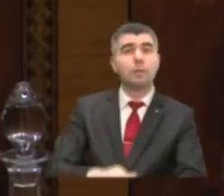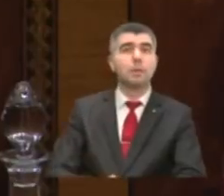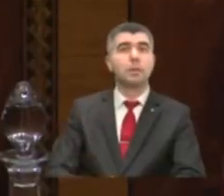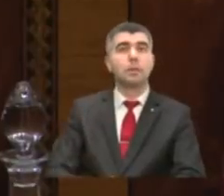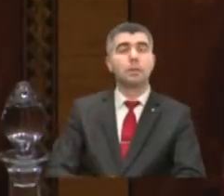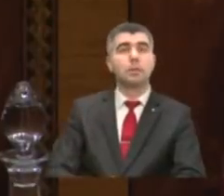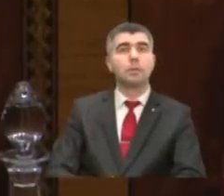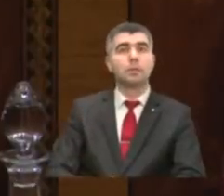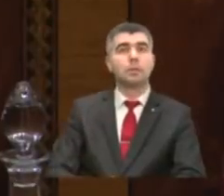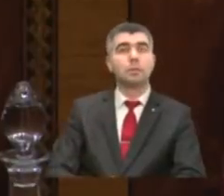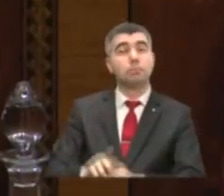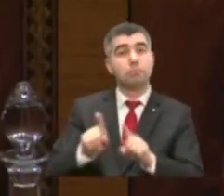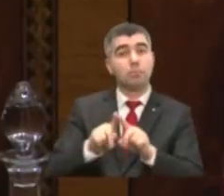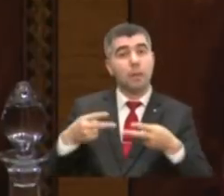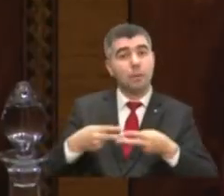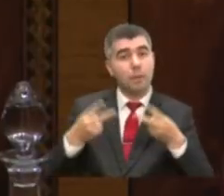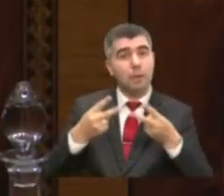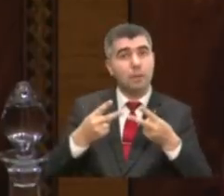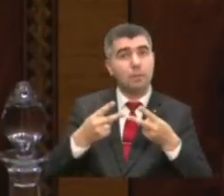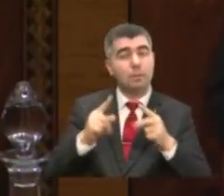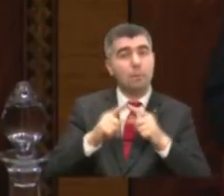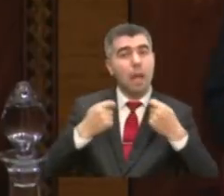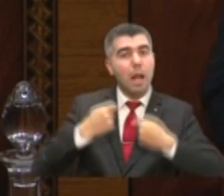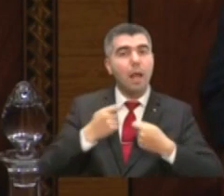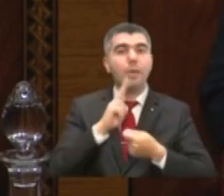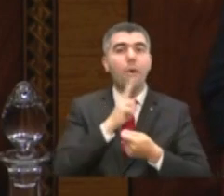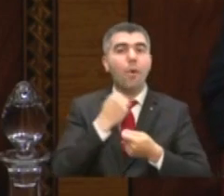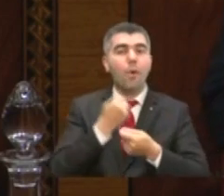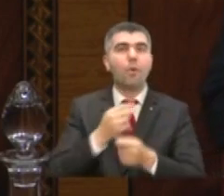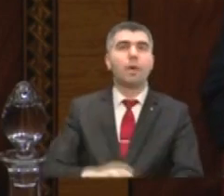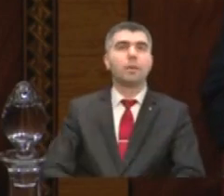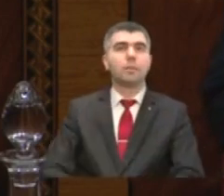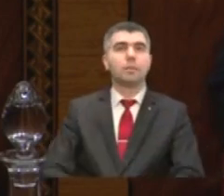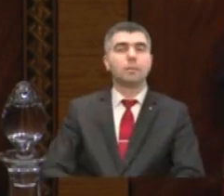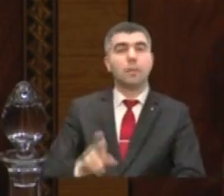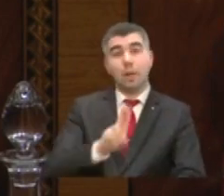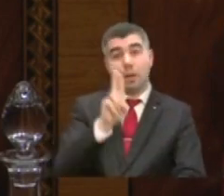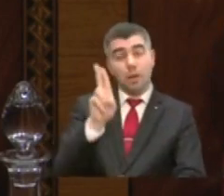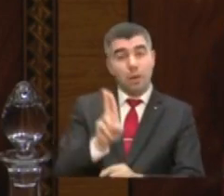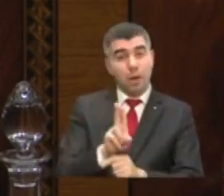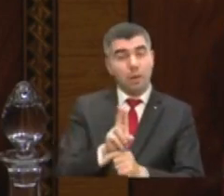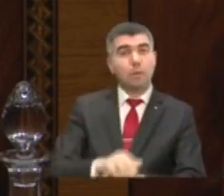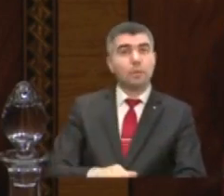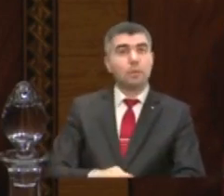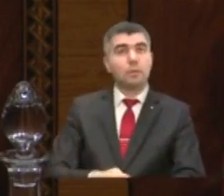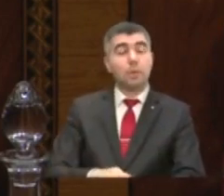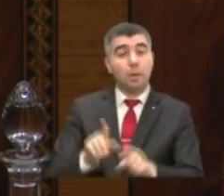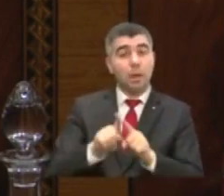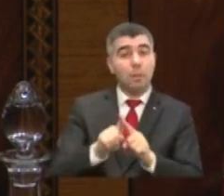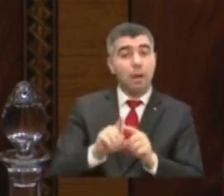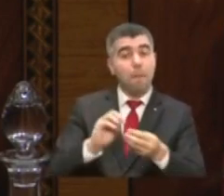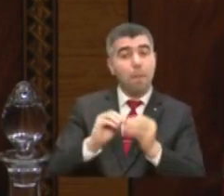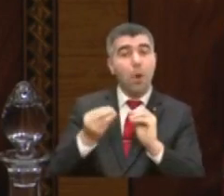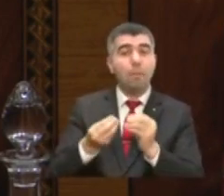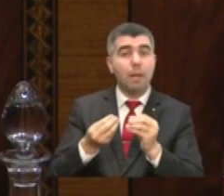سؤال موجه إلى سيادتكم كرئيس الحكومة، لأنه سؤال حول معضلة